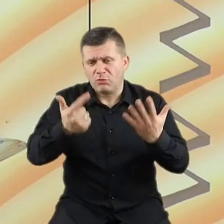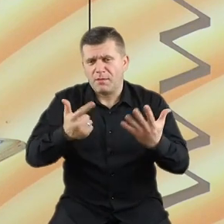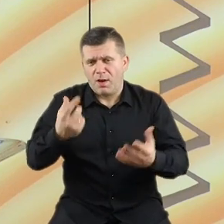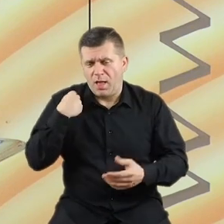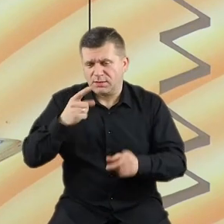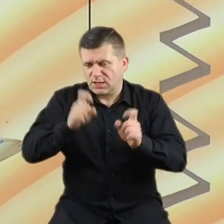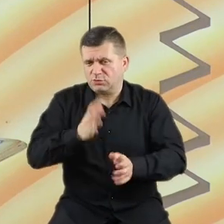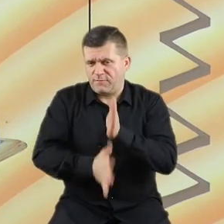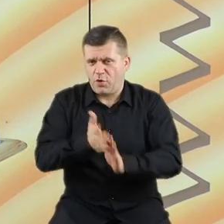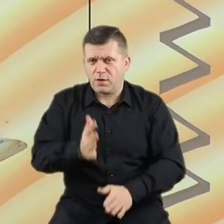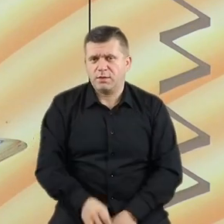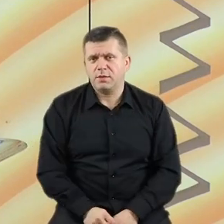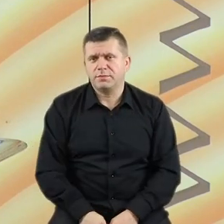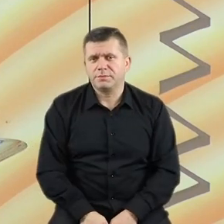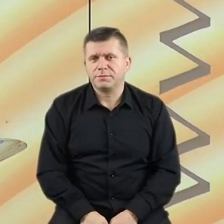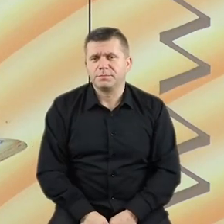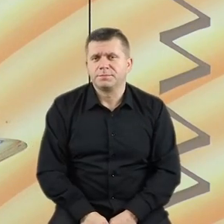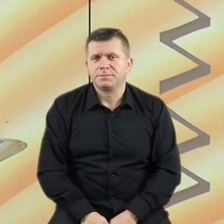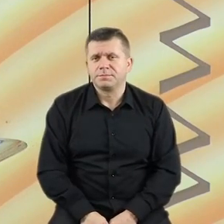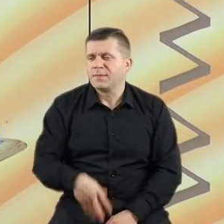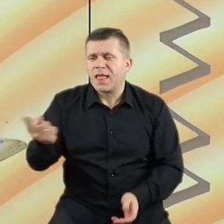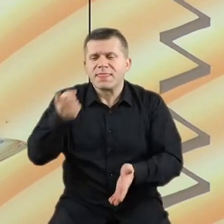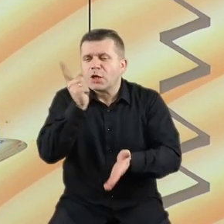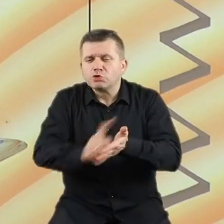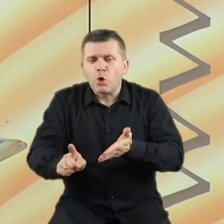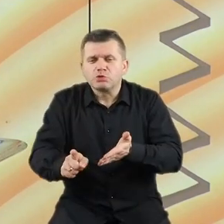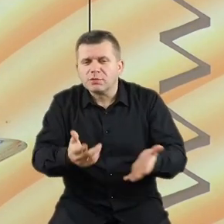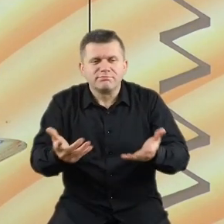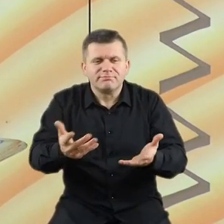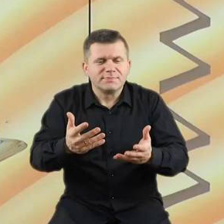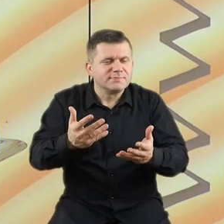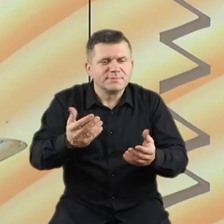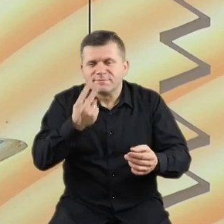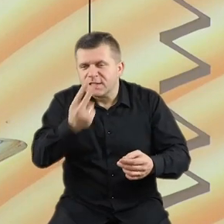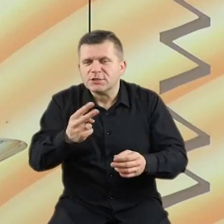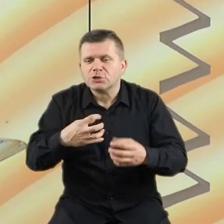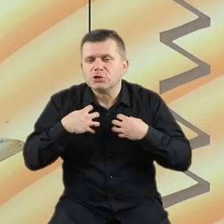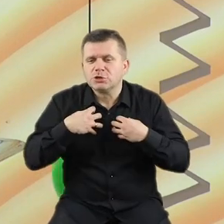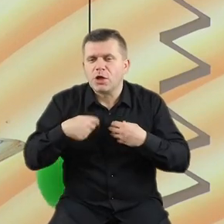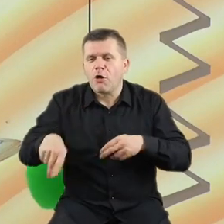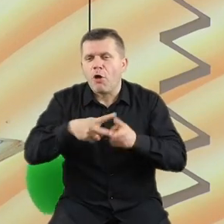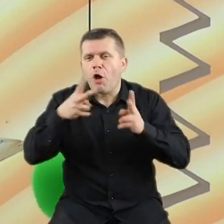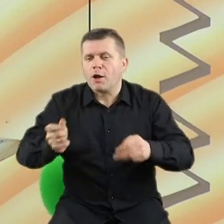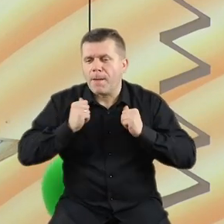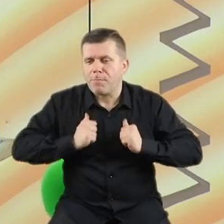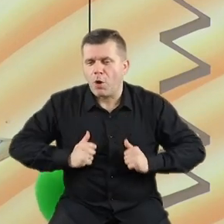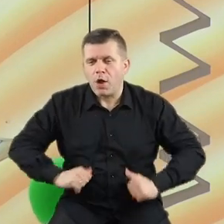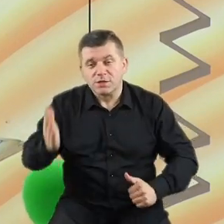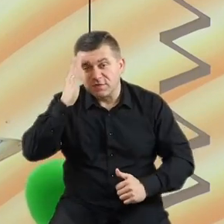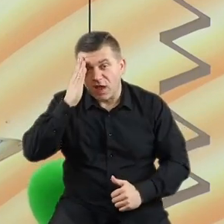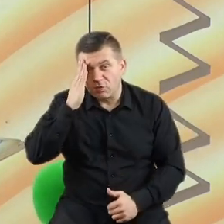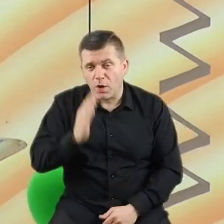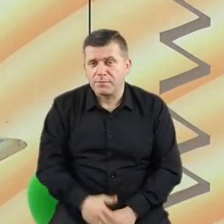kiedy zaczęła się wojna. Nie zdążyli zaznać tego życia w tym okresie pokoju świadomie tak